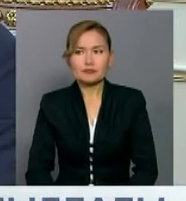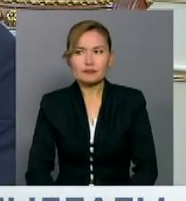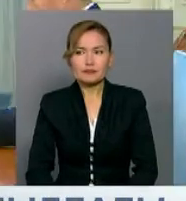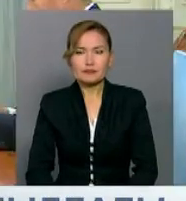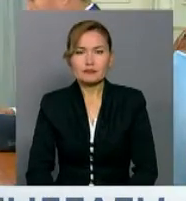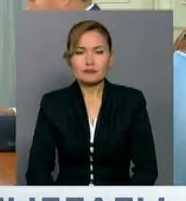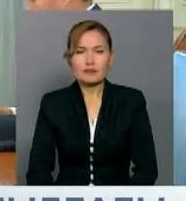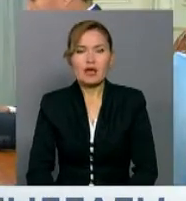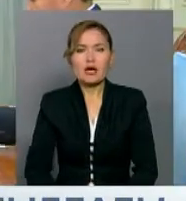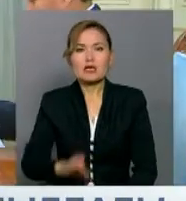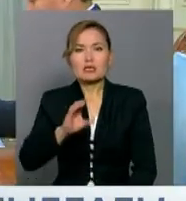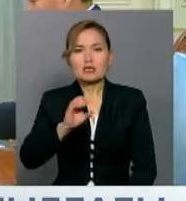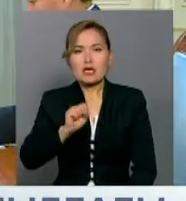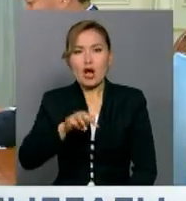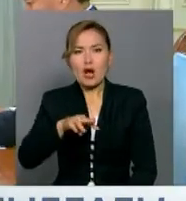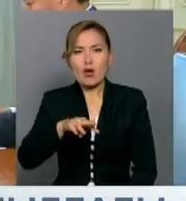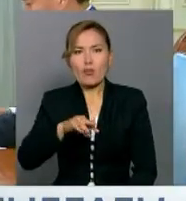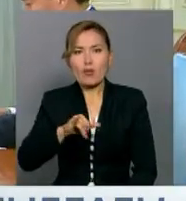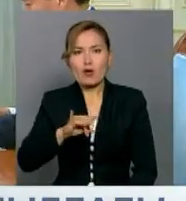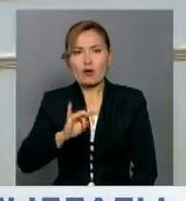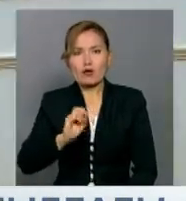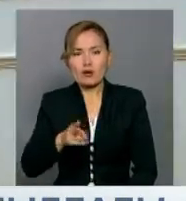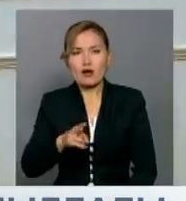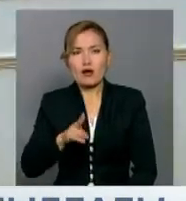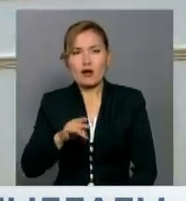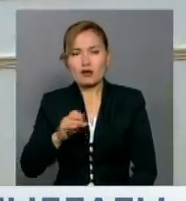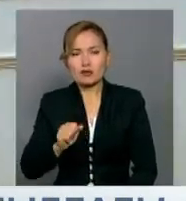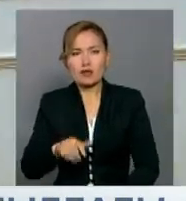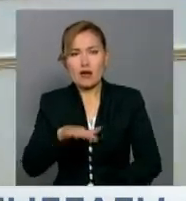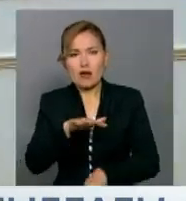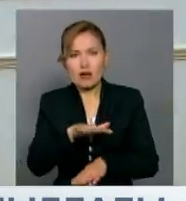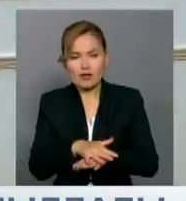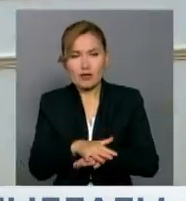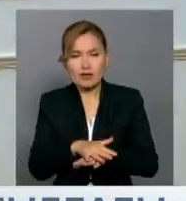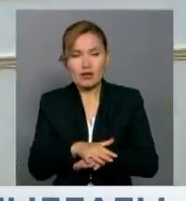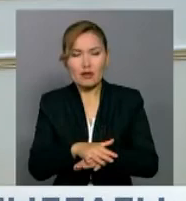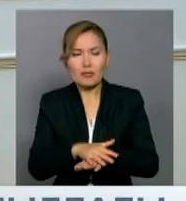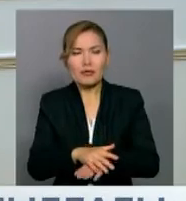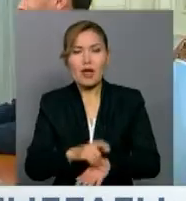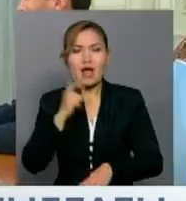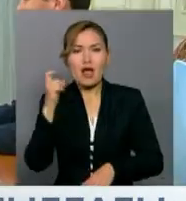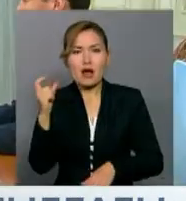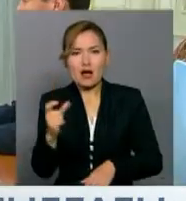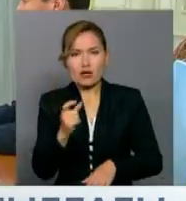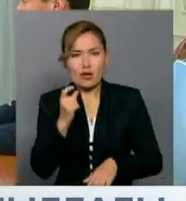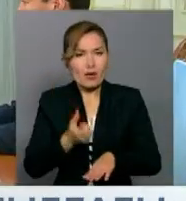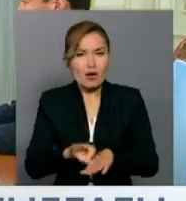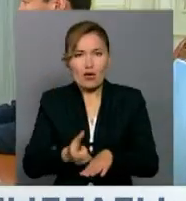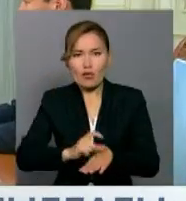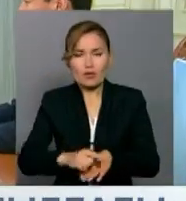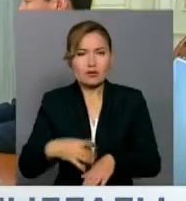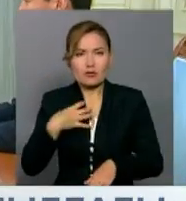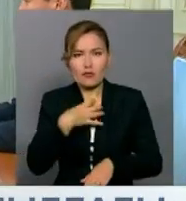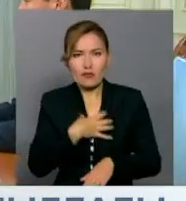Фонд Самұрық-Қазына имеет огромное значение для экономики страны, управляет